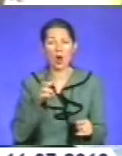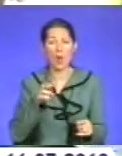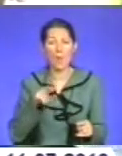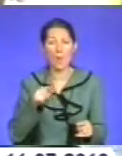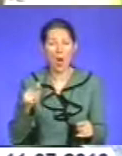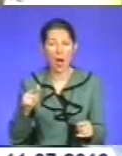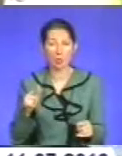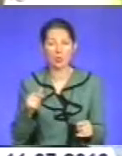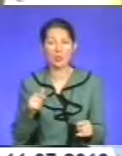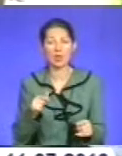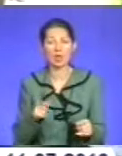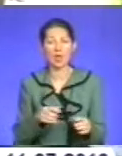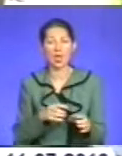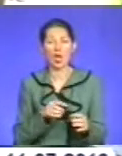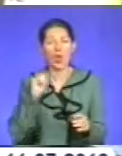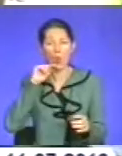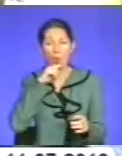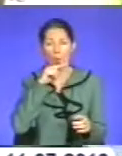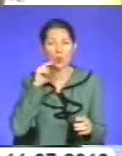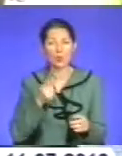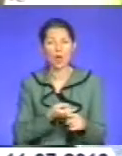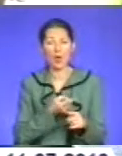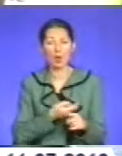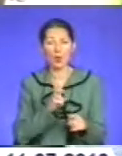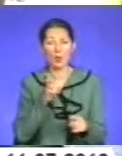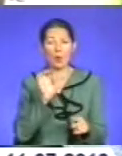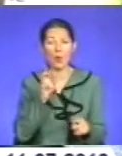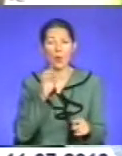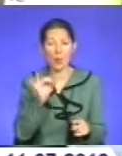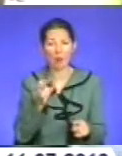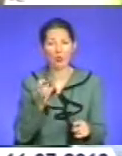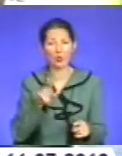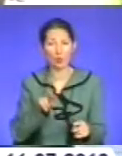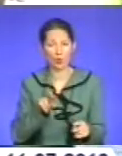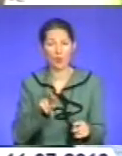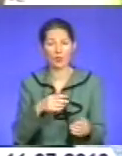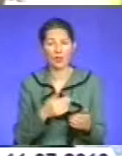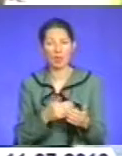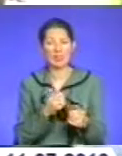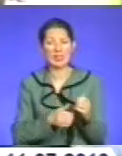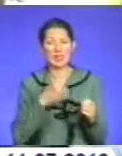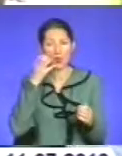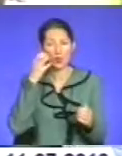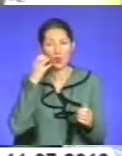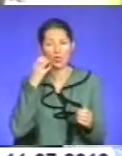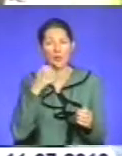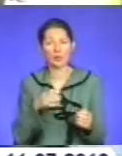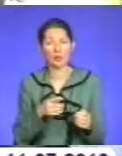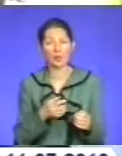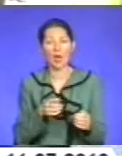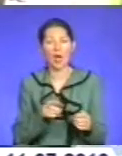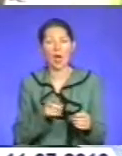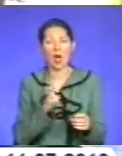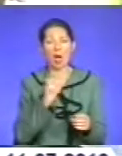кукурудза, картопля, боби, соя, так? А ось серед фруктів це все-таки